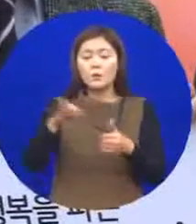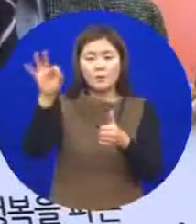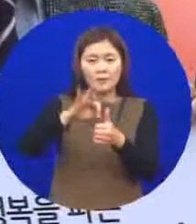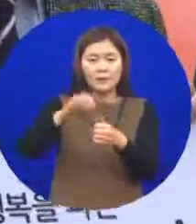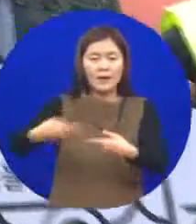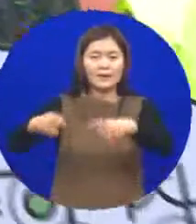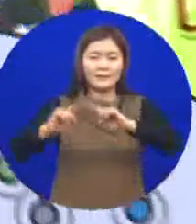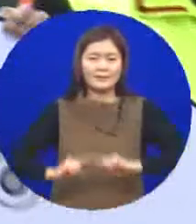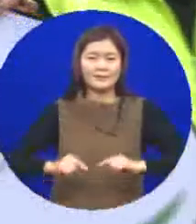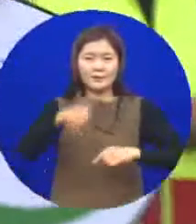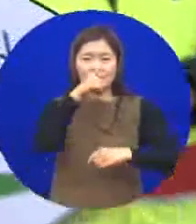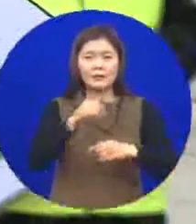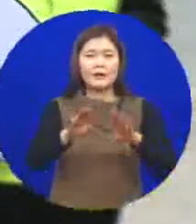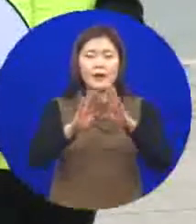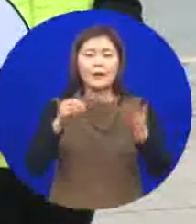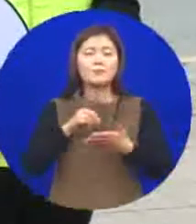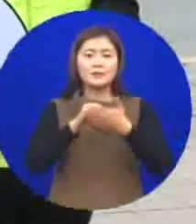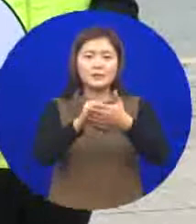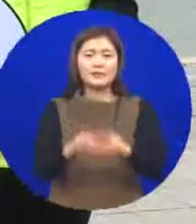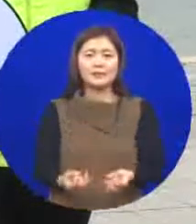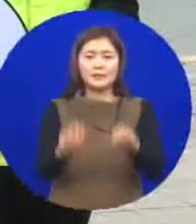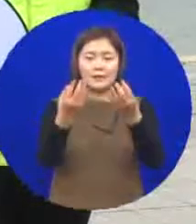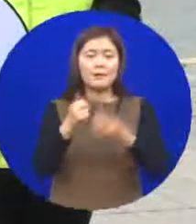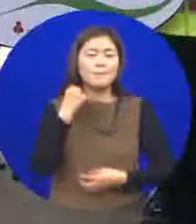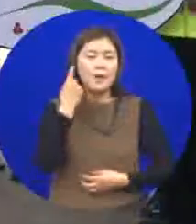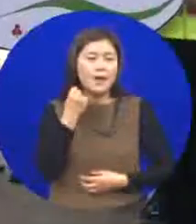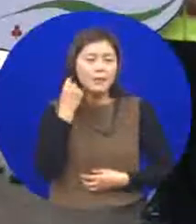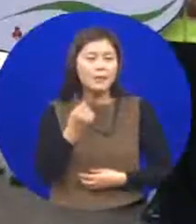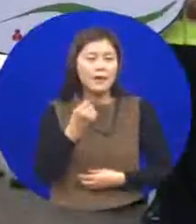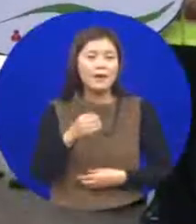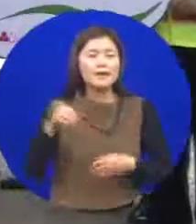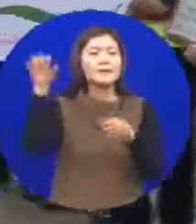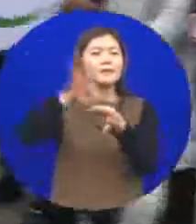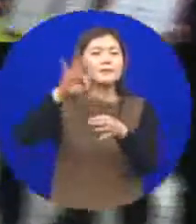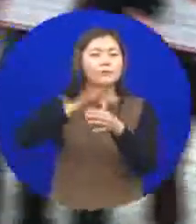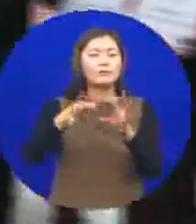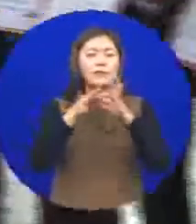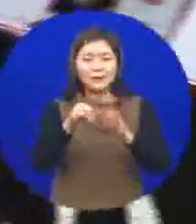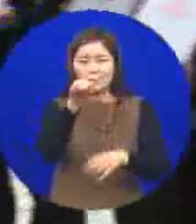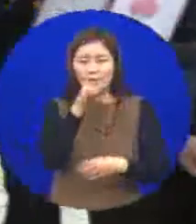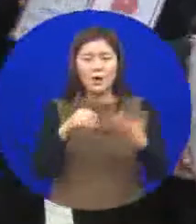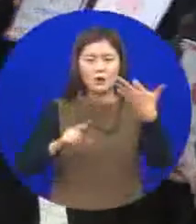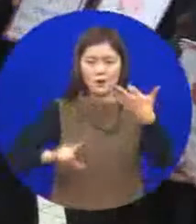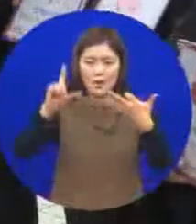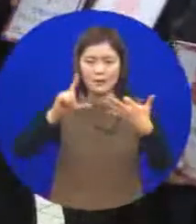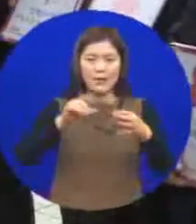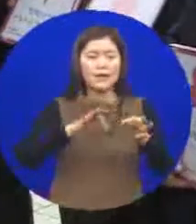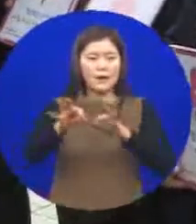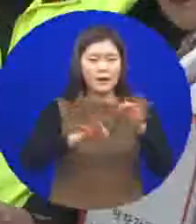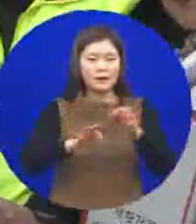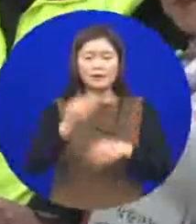경기사회복지공동모금회 사무처장 등이 참석한 가운데 가입식이 있었고, 매달 일정의 기부를 약속한 중앙시장 내 14개